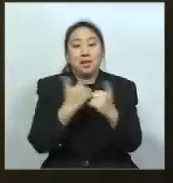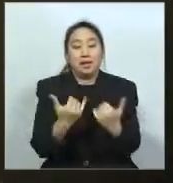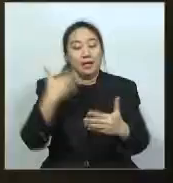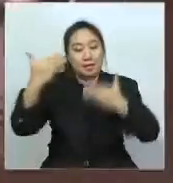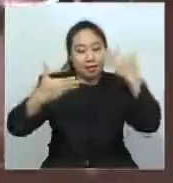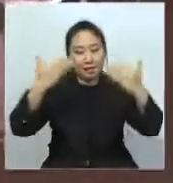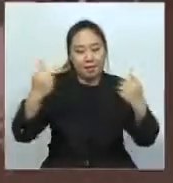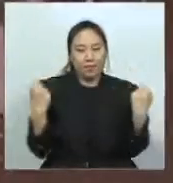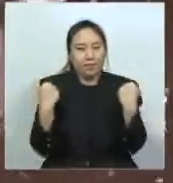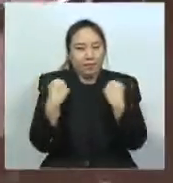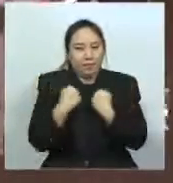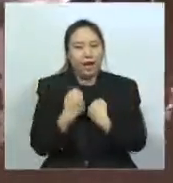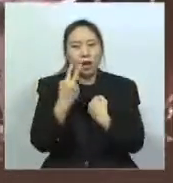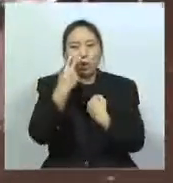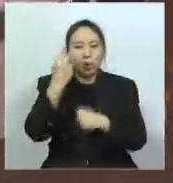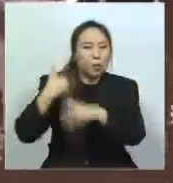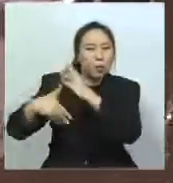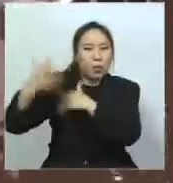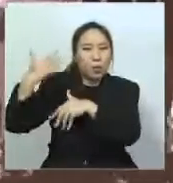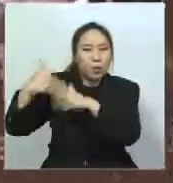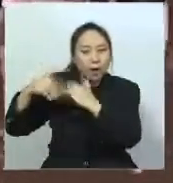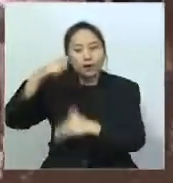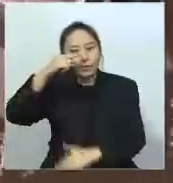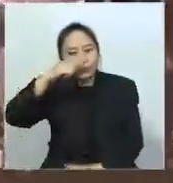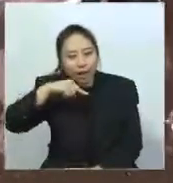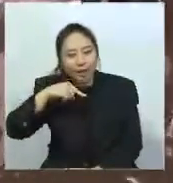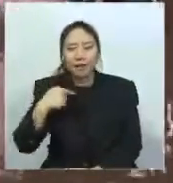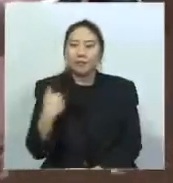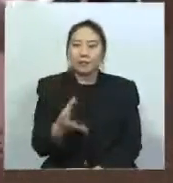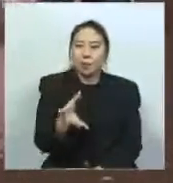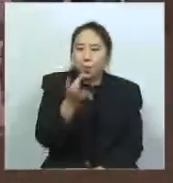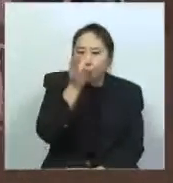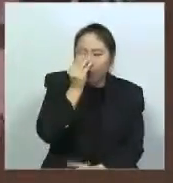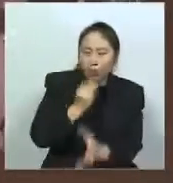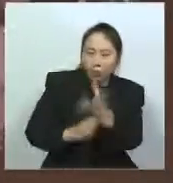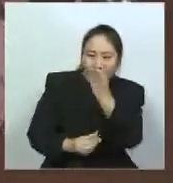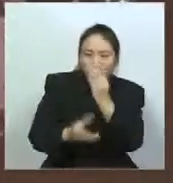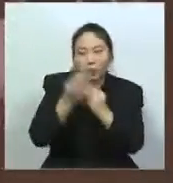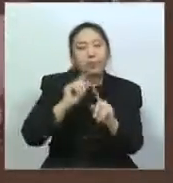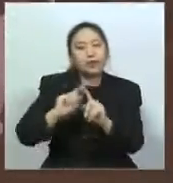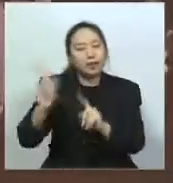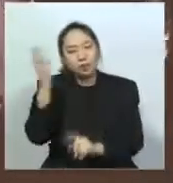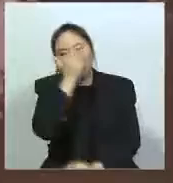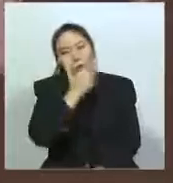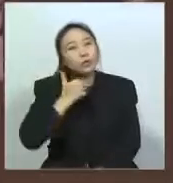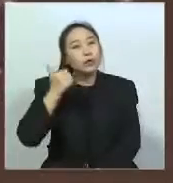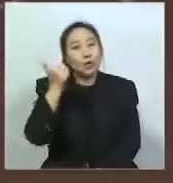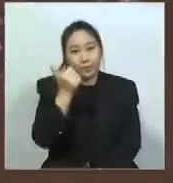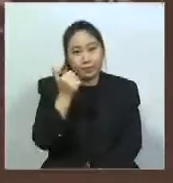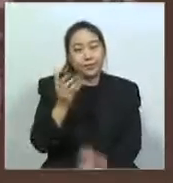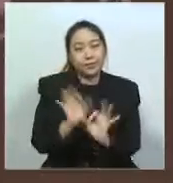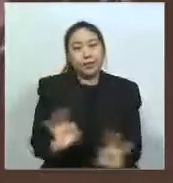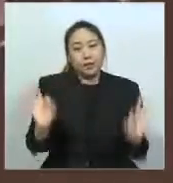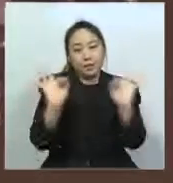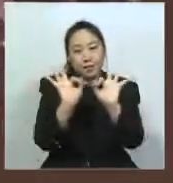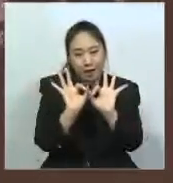กรรมการแต่งกายให้ดูเป็นการย้อนยุ ค แล้วก็ได้ซึมซับบรรยากาศไปร่วมกันนะคะบรรยากาศก็สวยสดงดงามและ